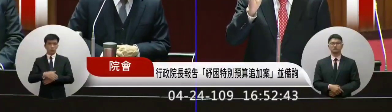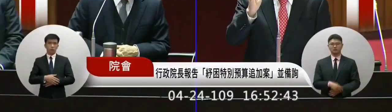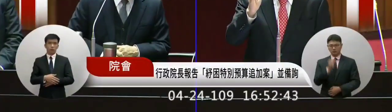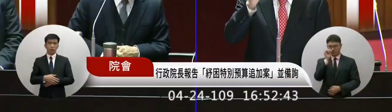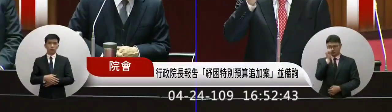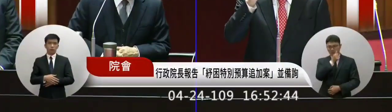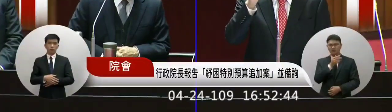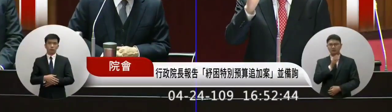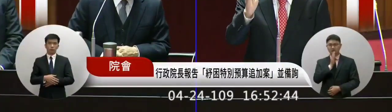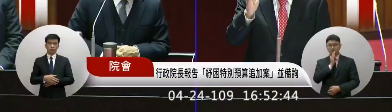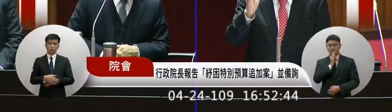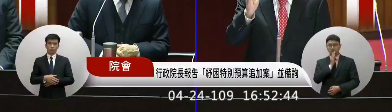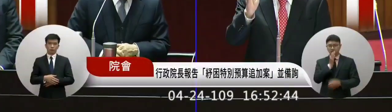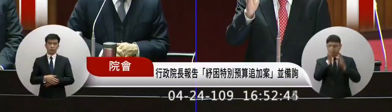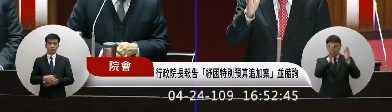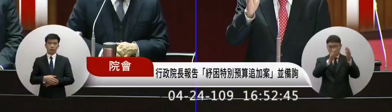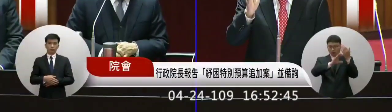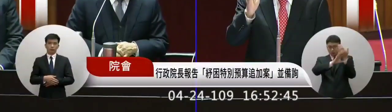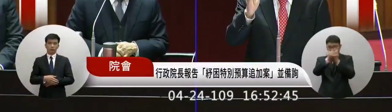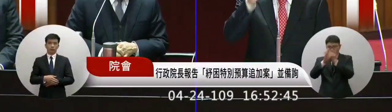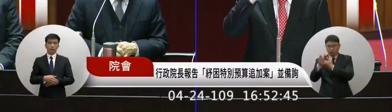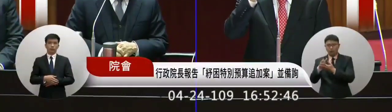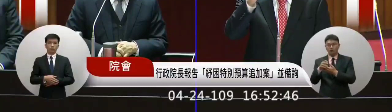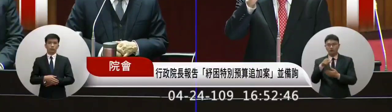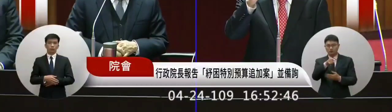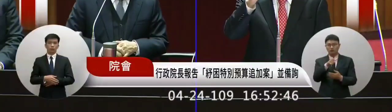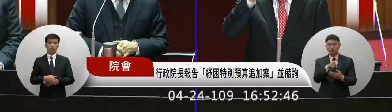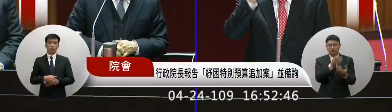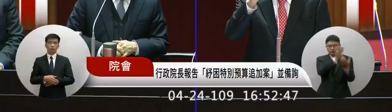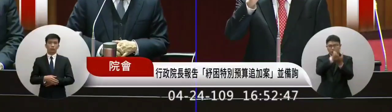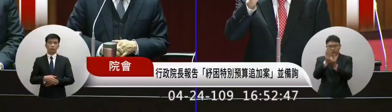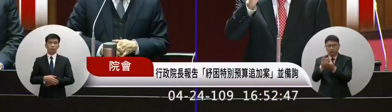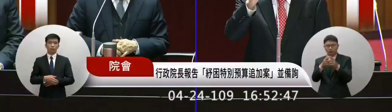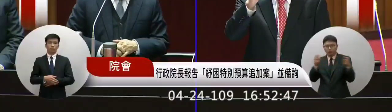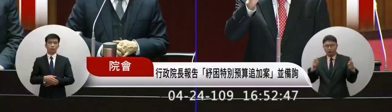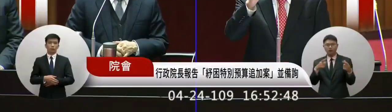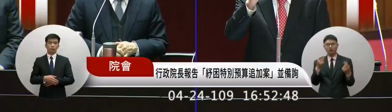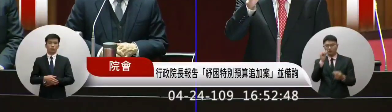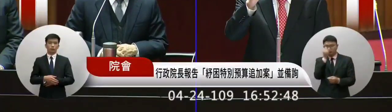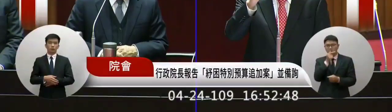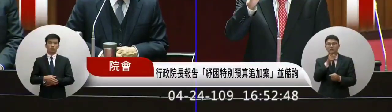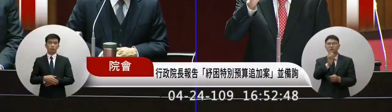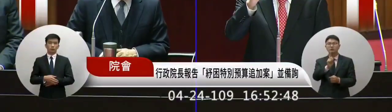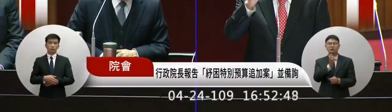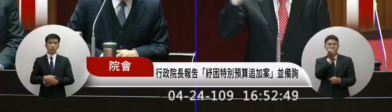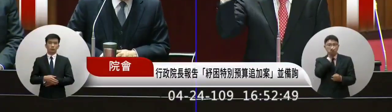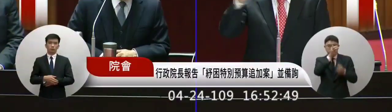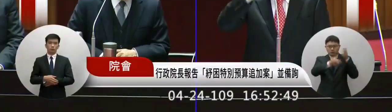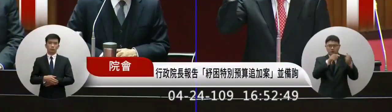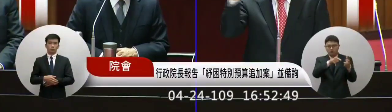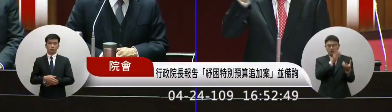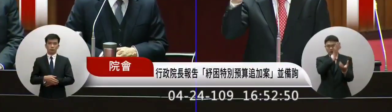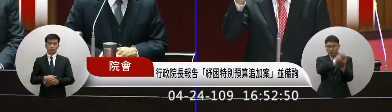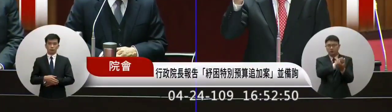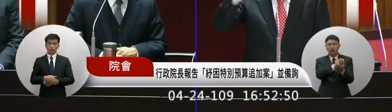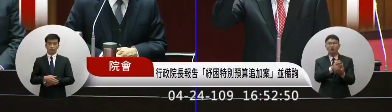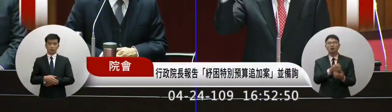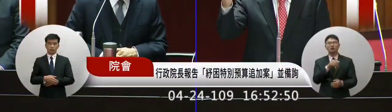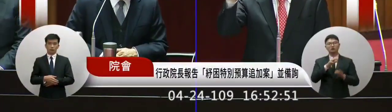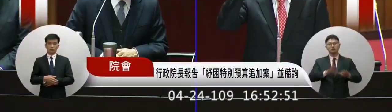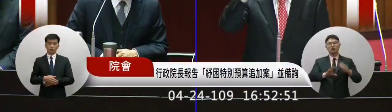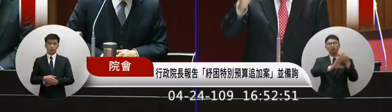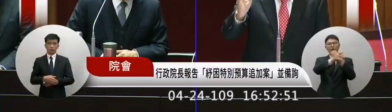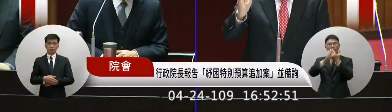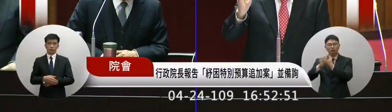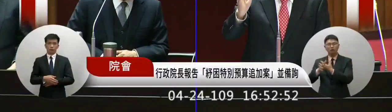购买海外的这些结构债，尤其是石油债，要特别特别注意。当全世界的产业